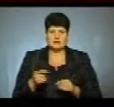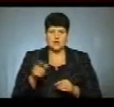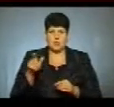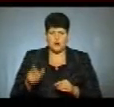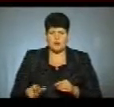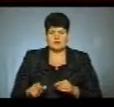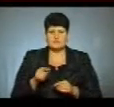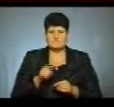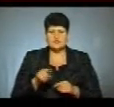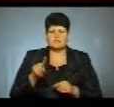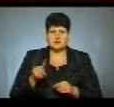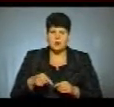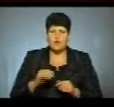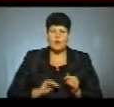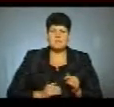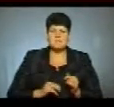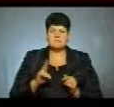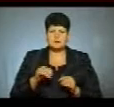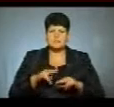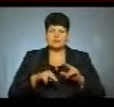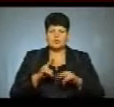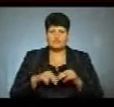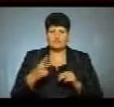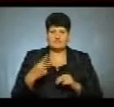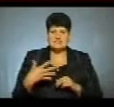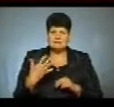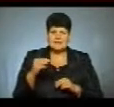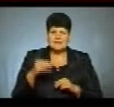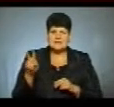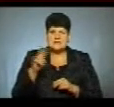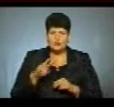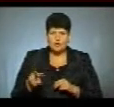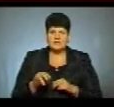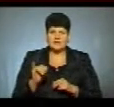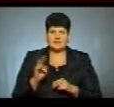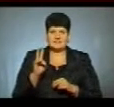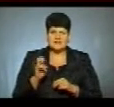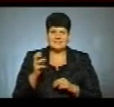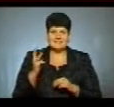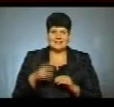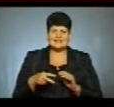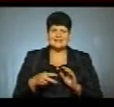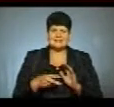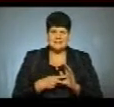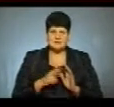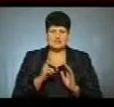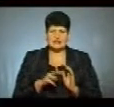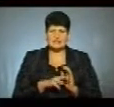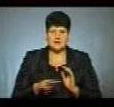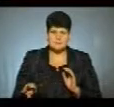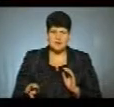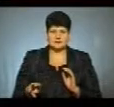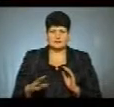тернополянину. Він вимагав у підприємця-забудовника 25 тисяч доларів та 237 квадратних метрів нерухомого майна